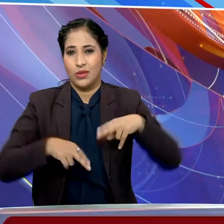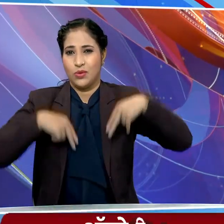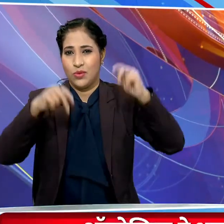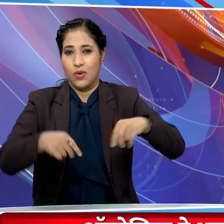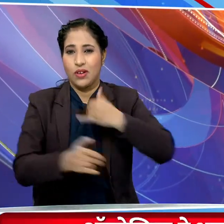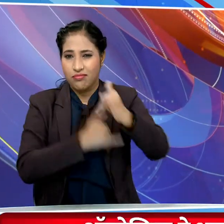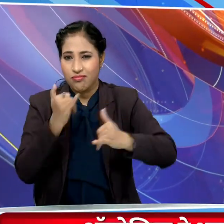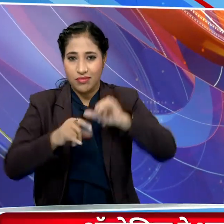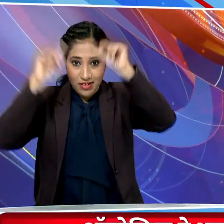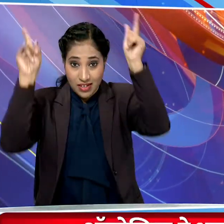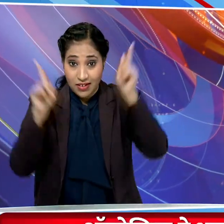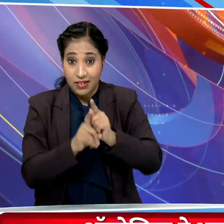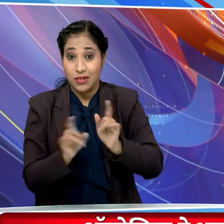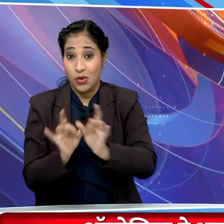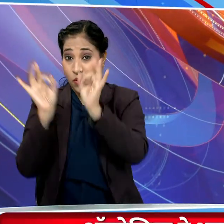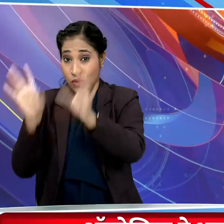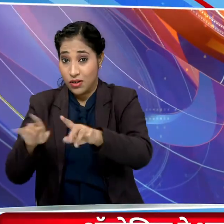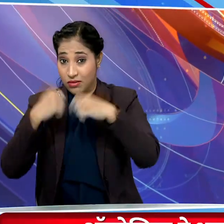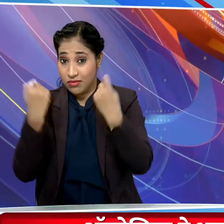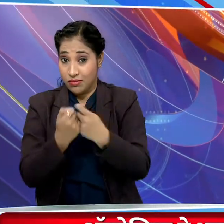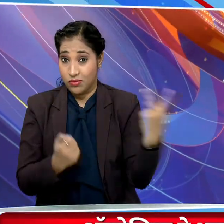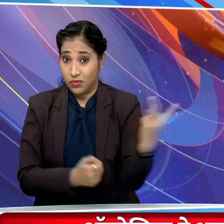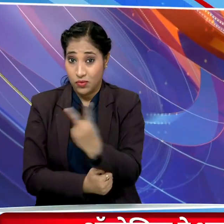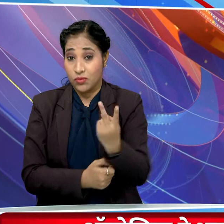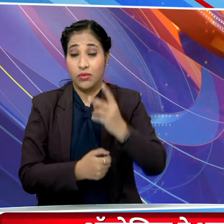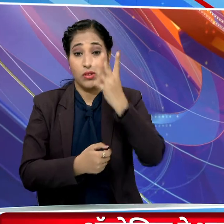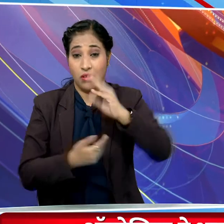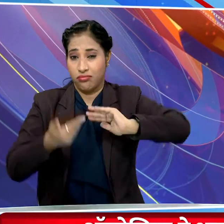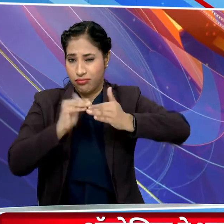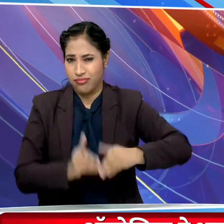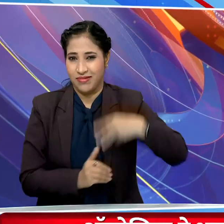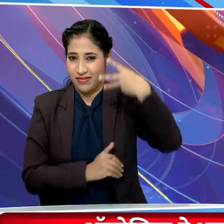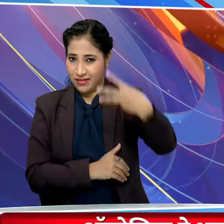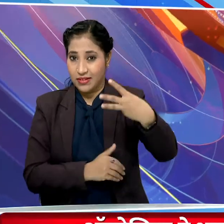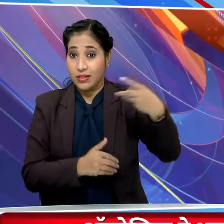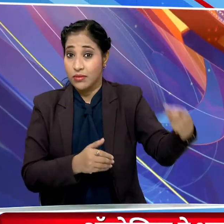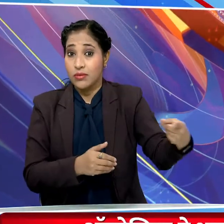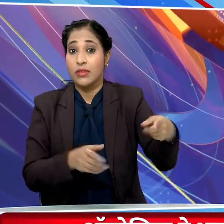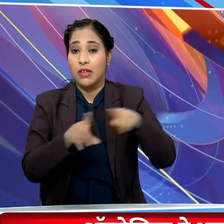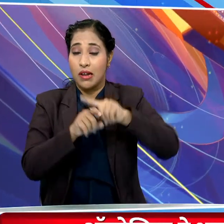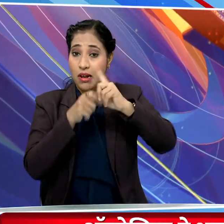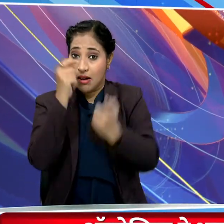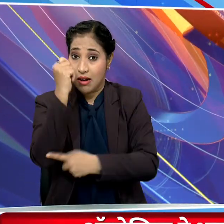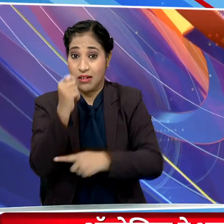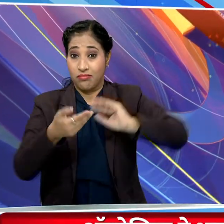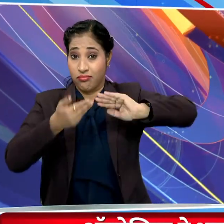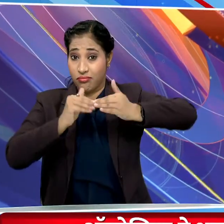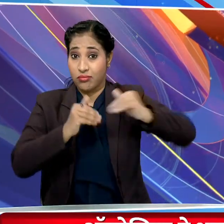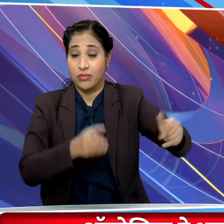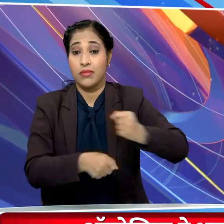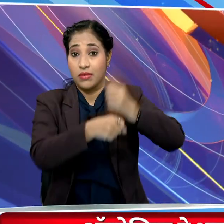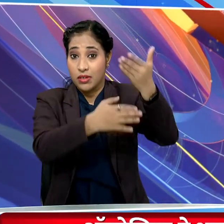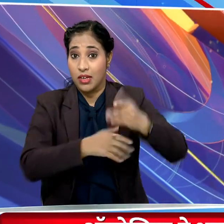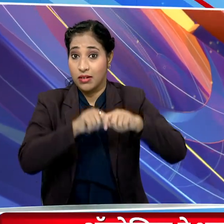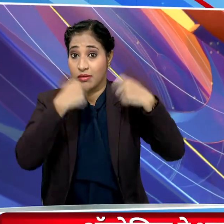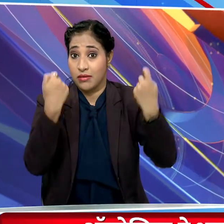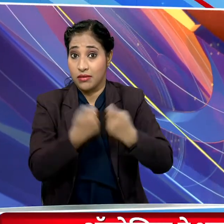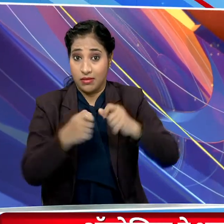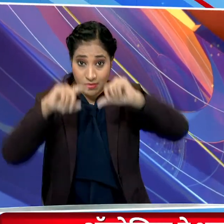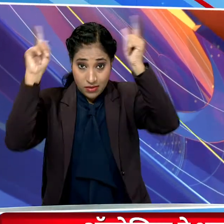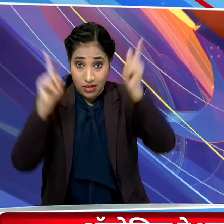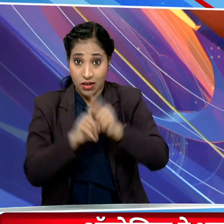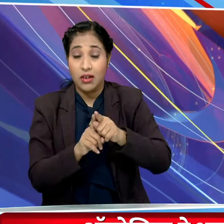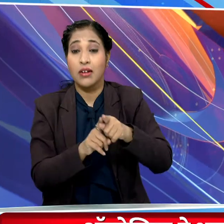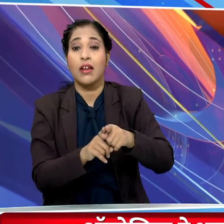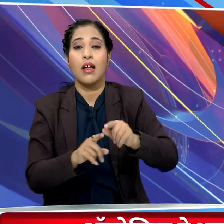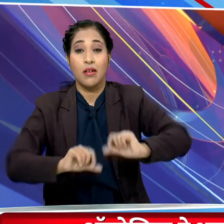राजकोट में खेले जा रहे भारत और ऑस्ट्रेलिया के बीच 3 वनडे मैचों की सीरीज के अंतिम मुकाबले में मेहमान टीम ने भारत के